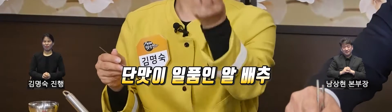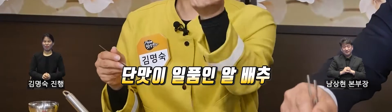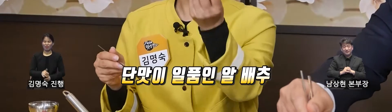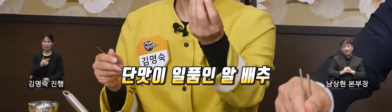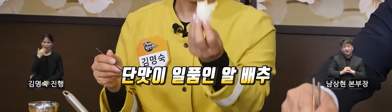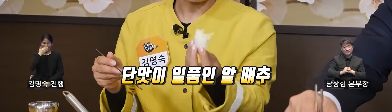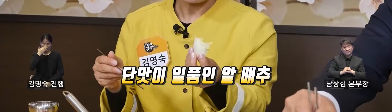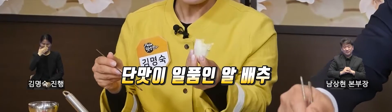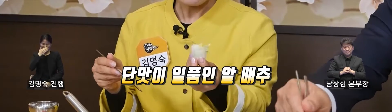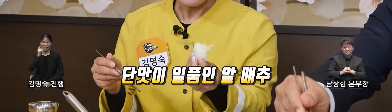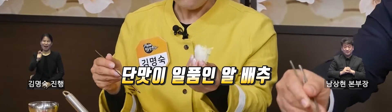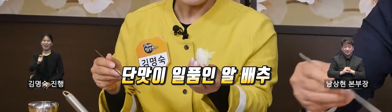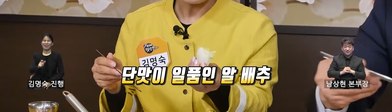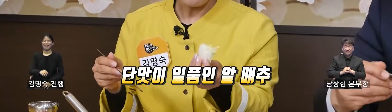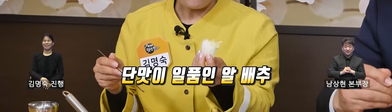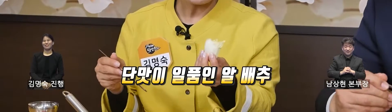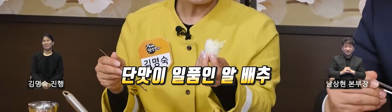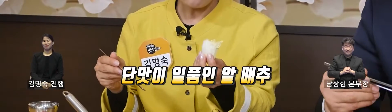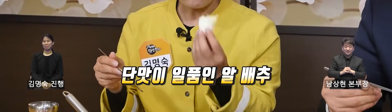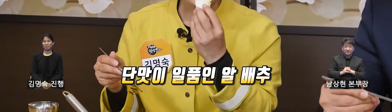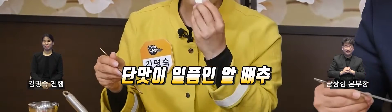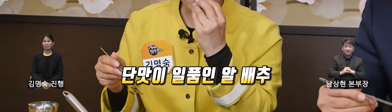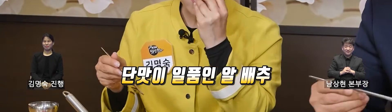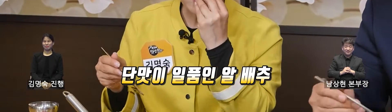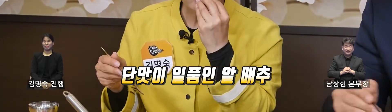엄청 갈아요.